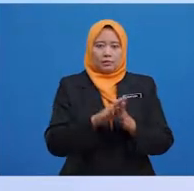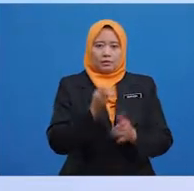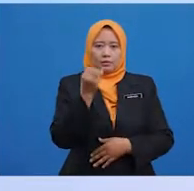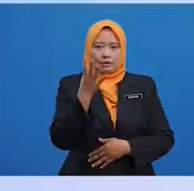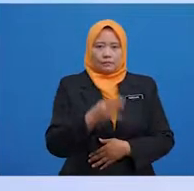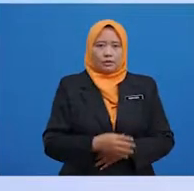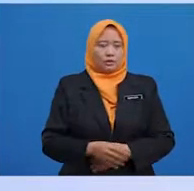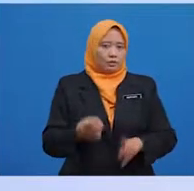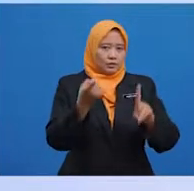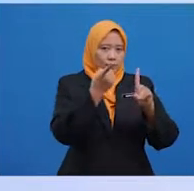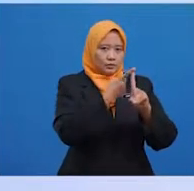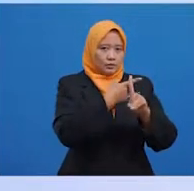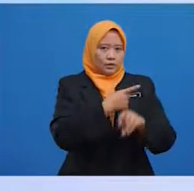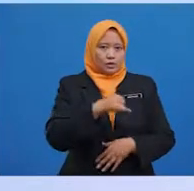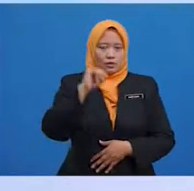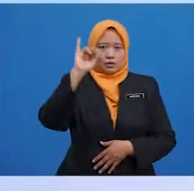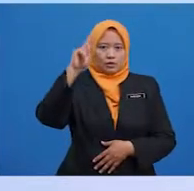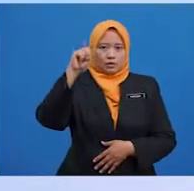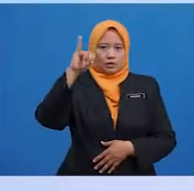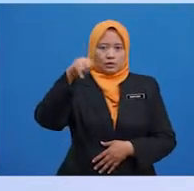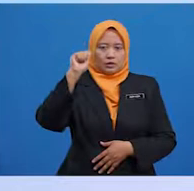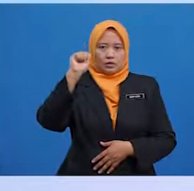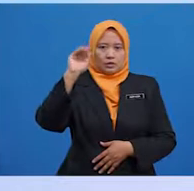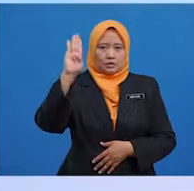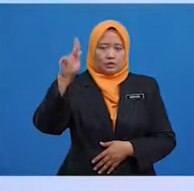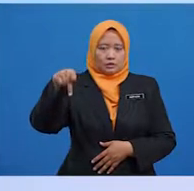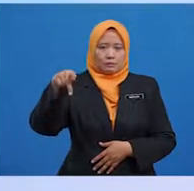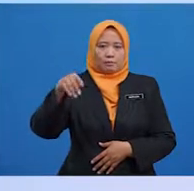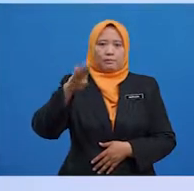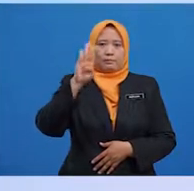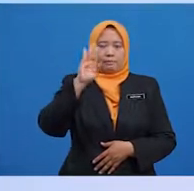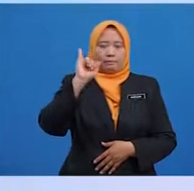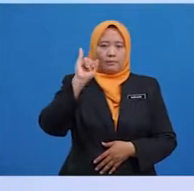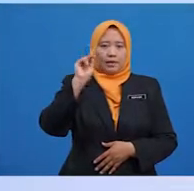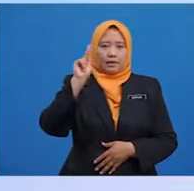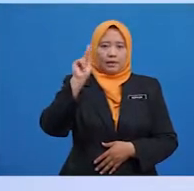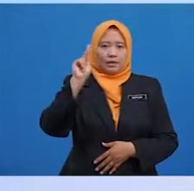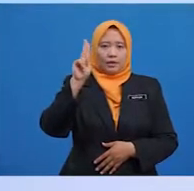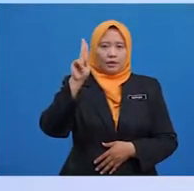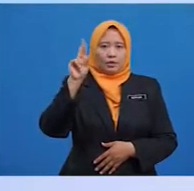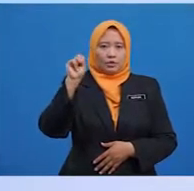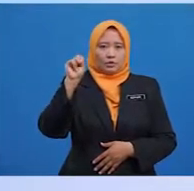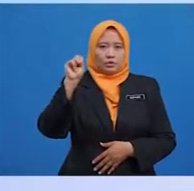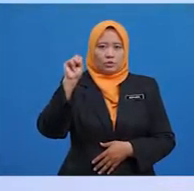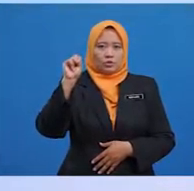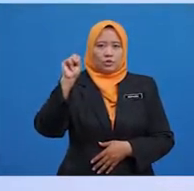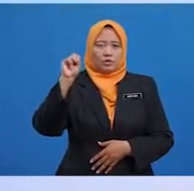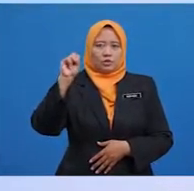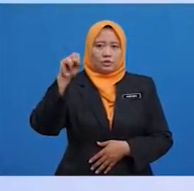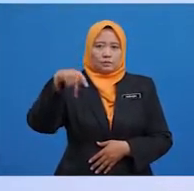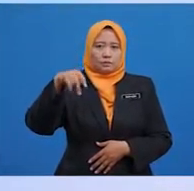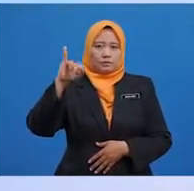mempunyai 3 kelopak. Fungsi injap ini adalah untuk menghalang darah kembali semula ke atrium